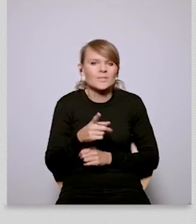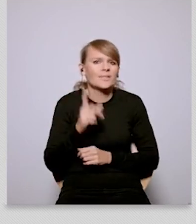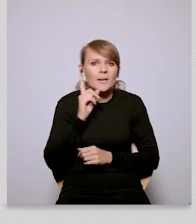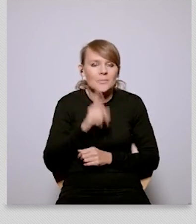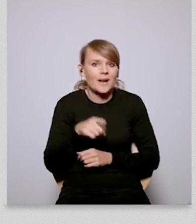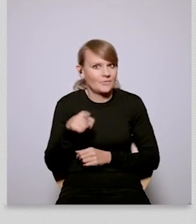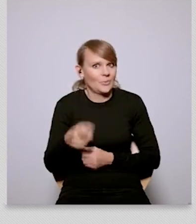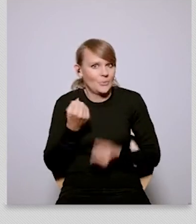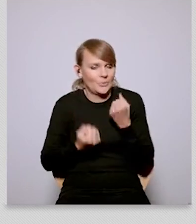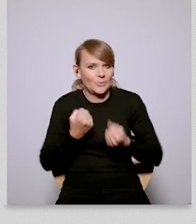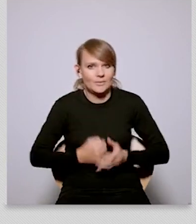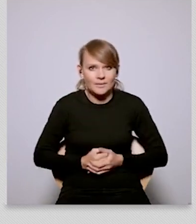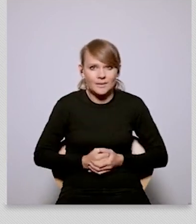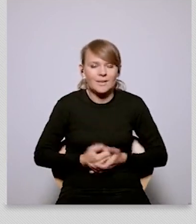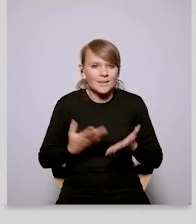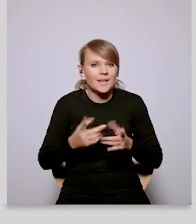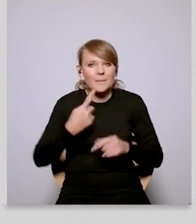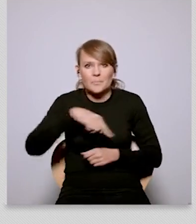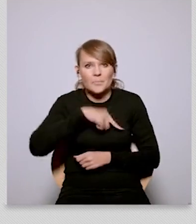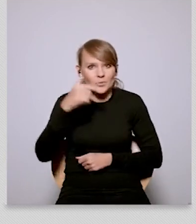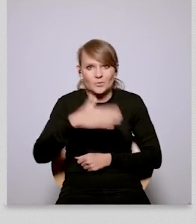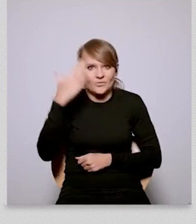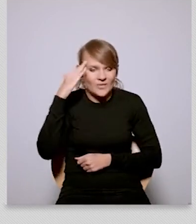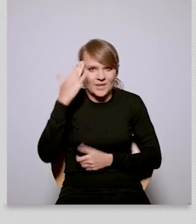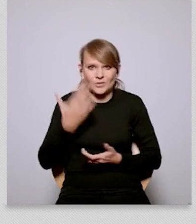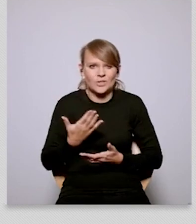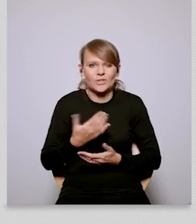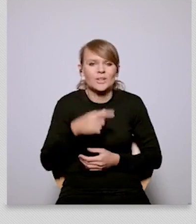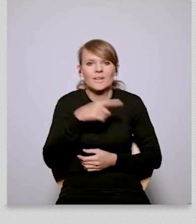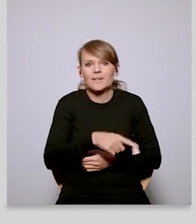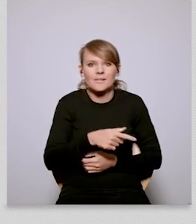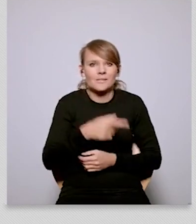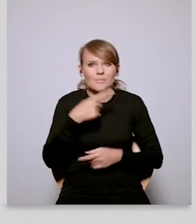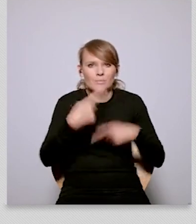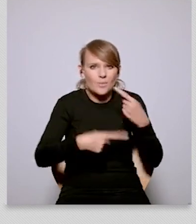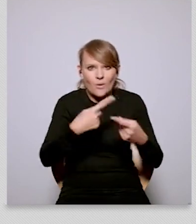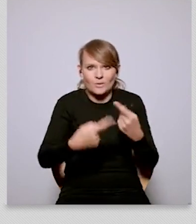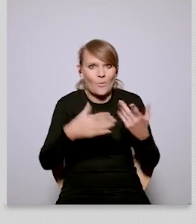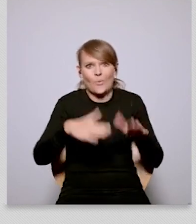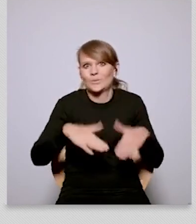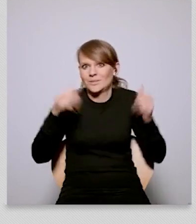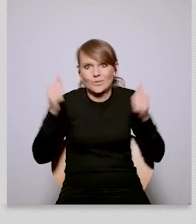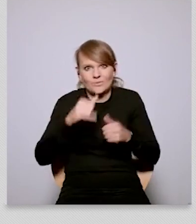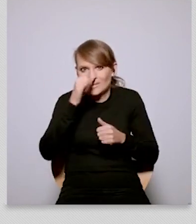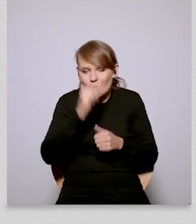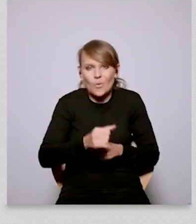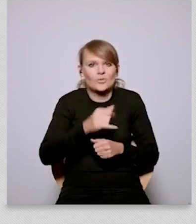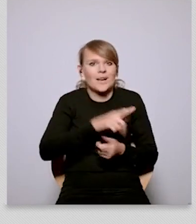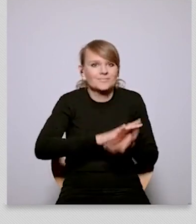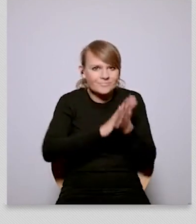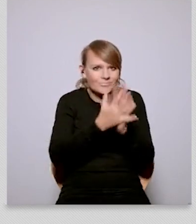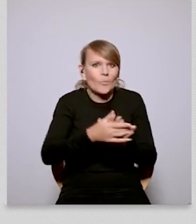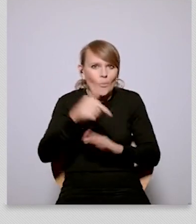do czynienia i rzeczywiście też musimy sobie zdać sprawę że przy całej nieuniknioności tego procesu bo wiemy, że musimy tego dokonać